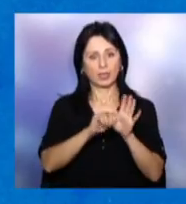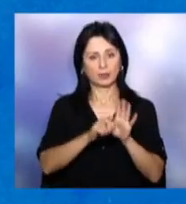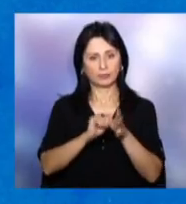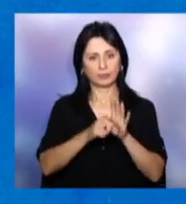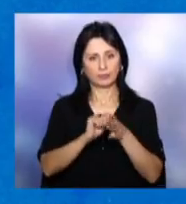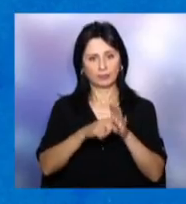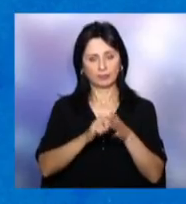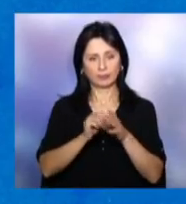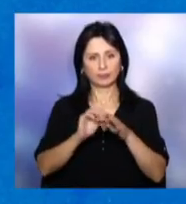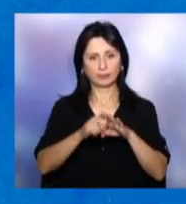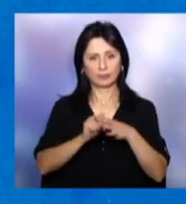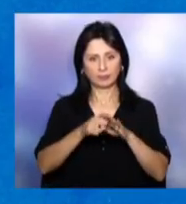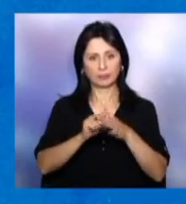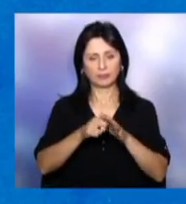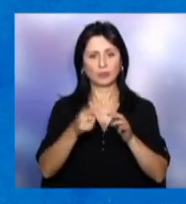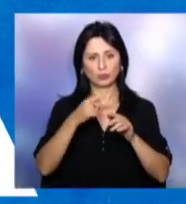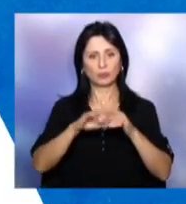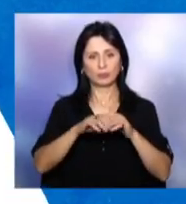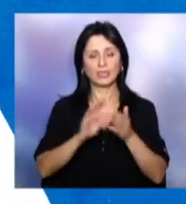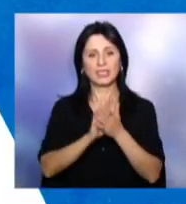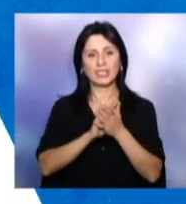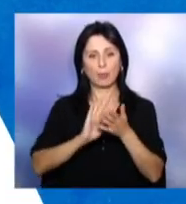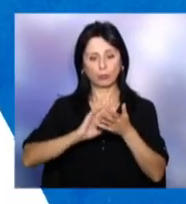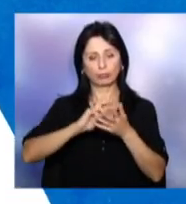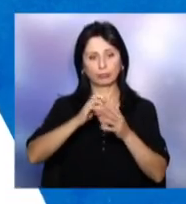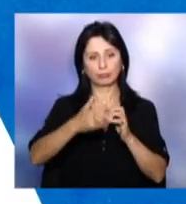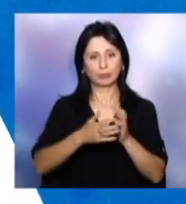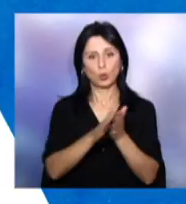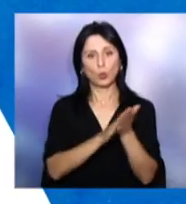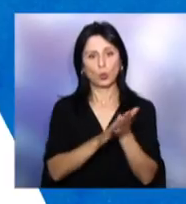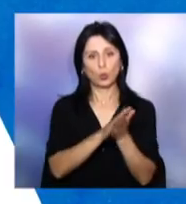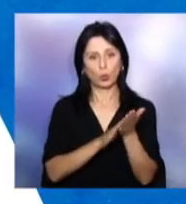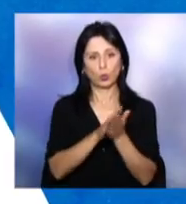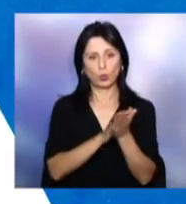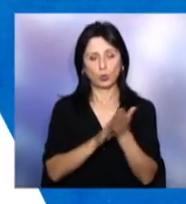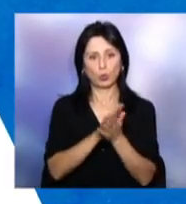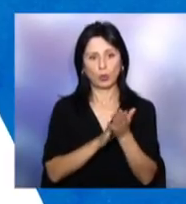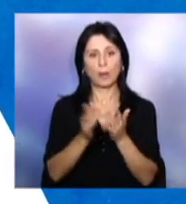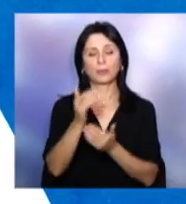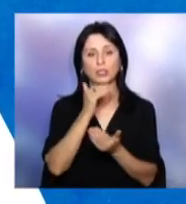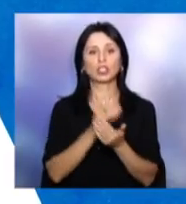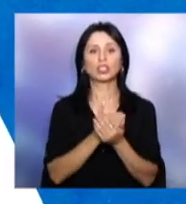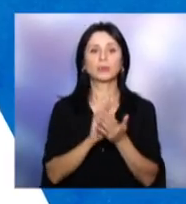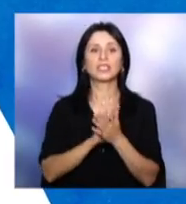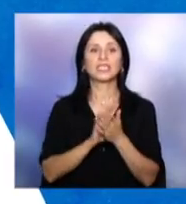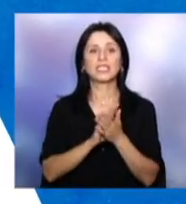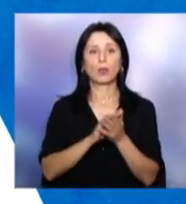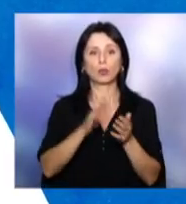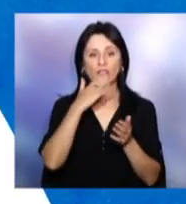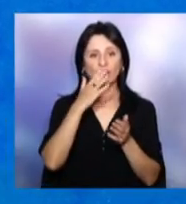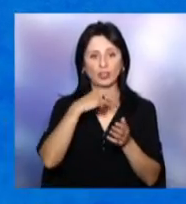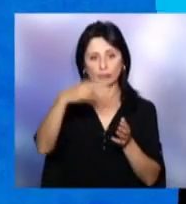ცერები. წრიული მოძრაობით საპონი გადაანაწილეთ ხელის გულებზე. ამის შემდეგ საპონი